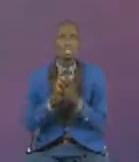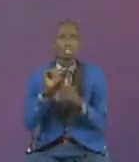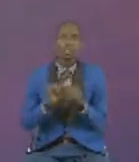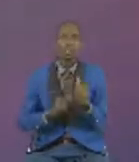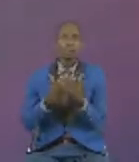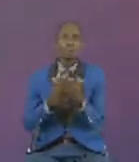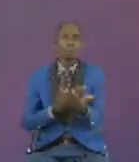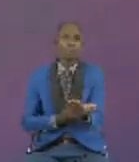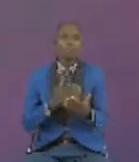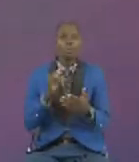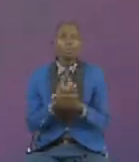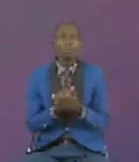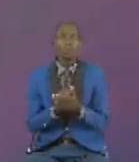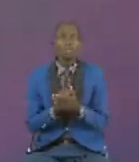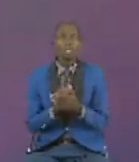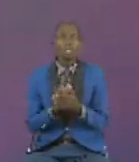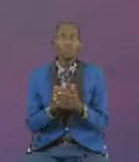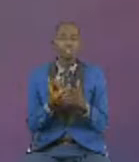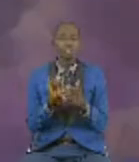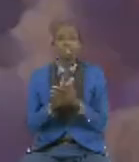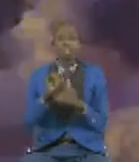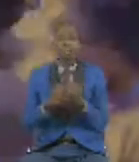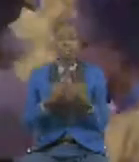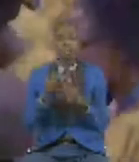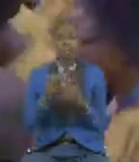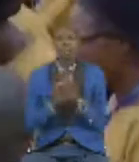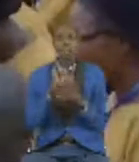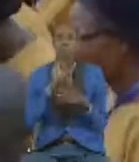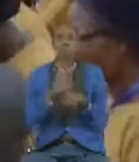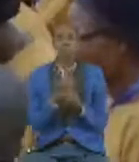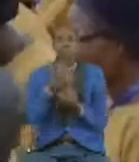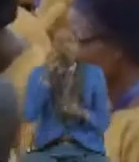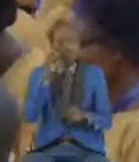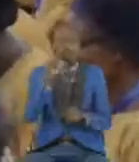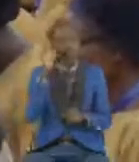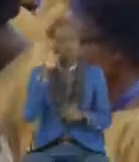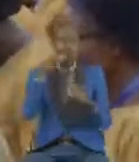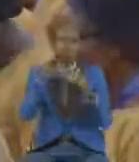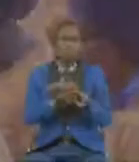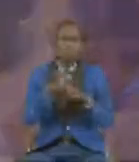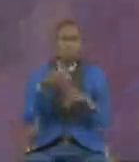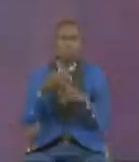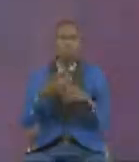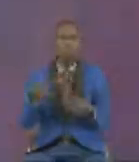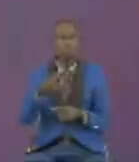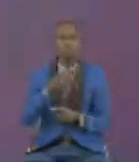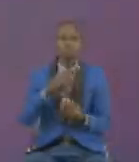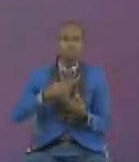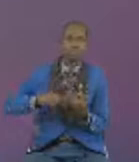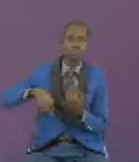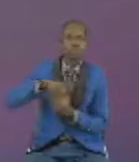parole destinée à chacun vous parvienne, pénètre votre cœur, vous